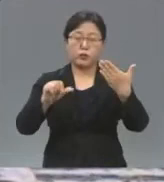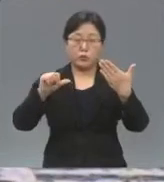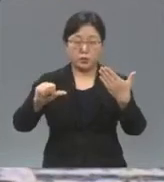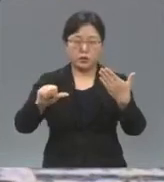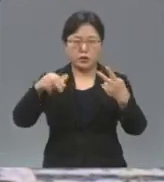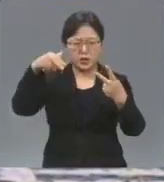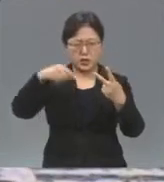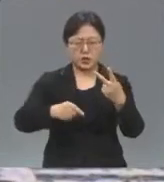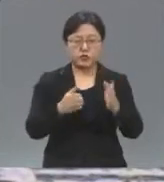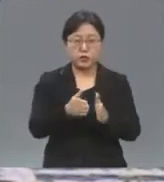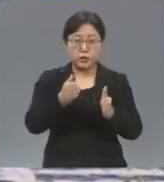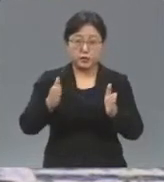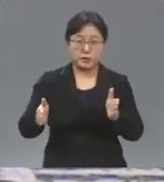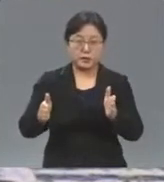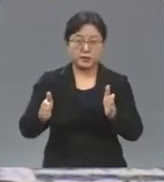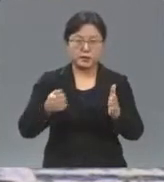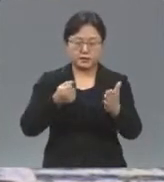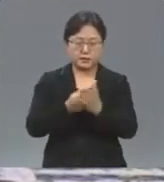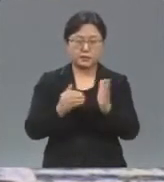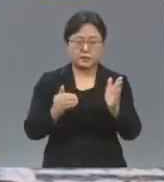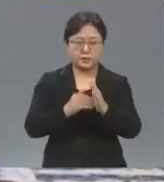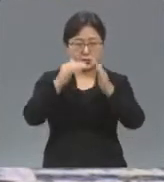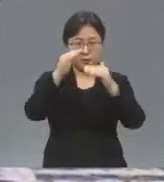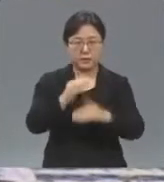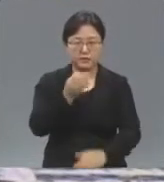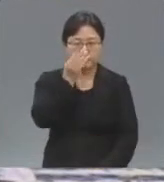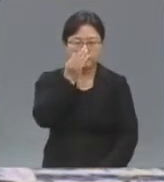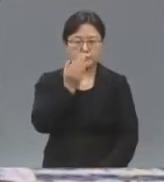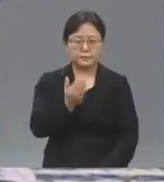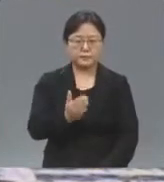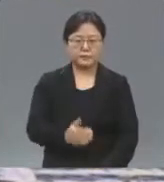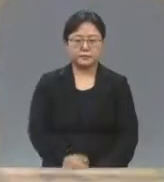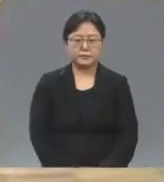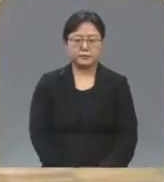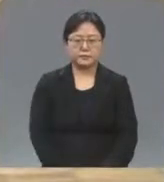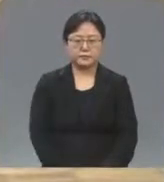2주 더 연장하기로 했습니다 김정대 기잡니다